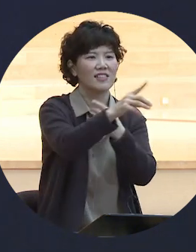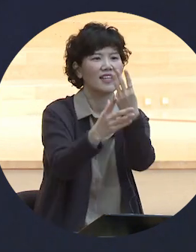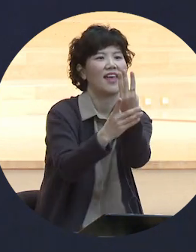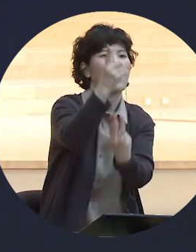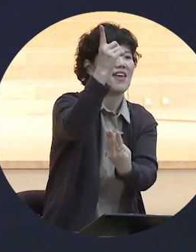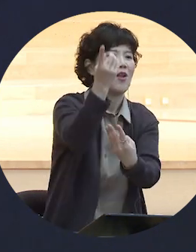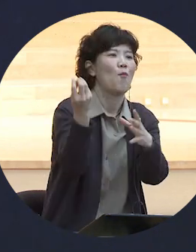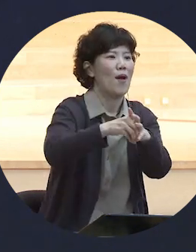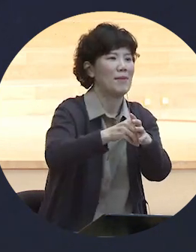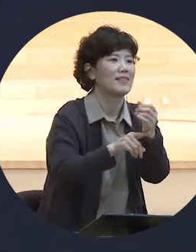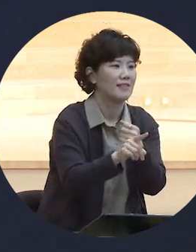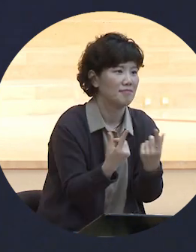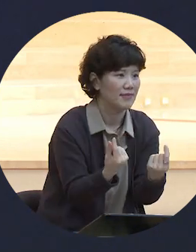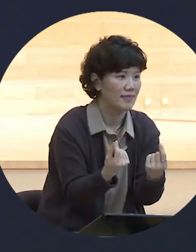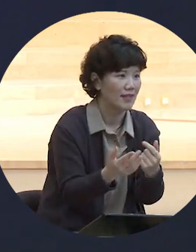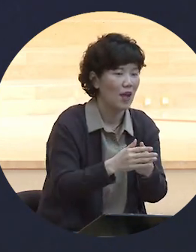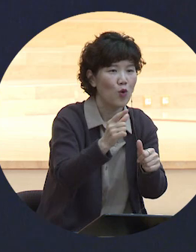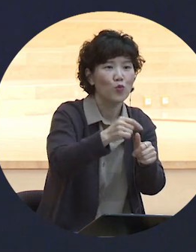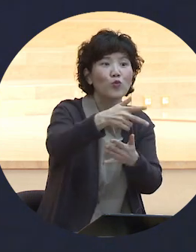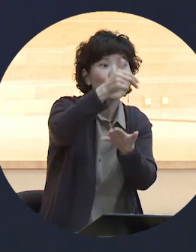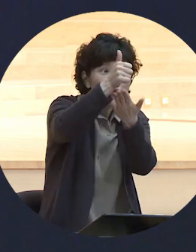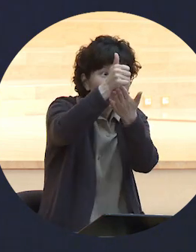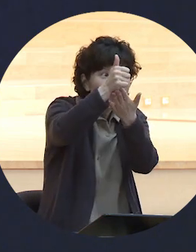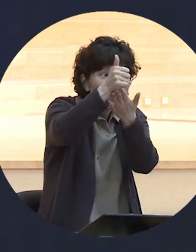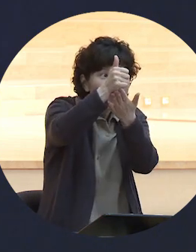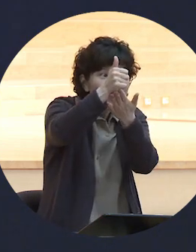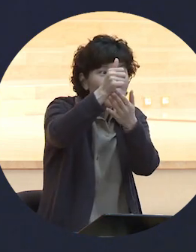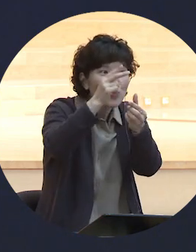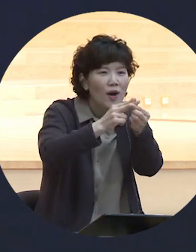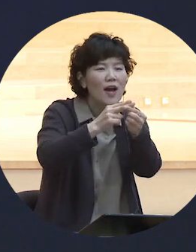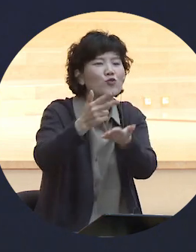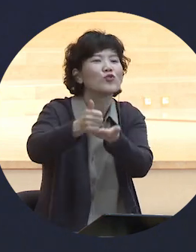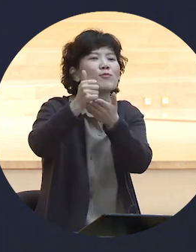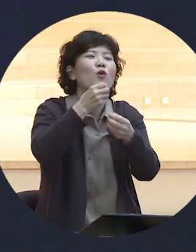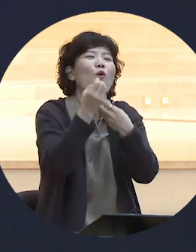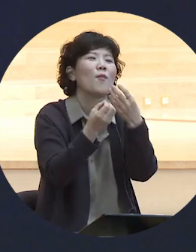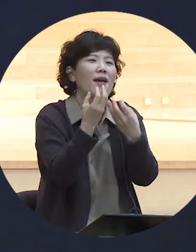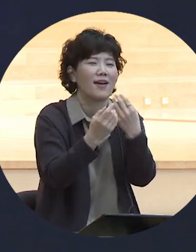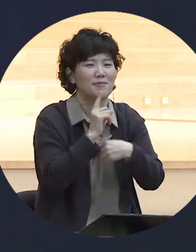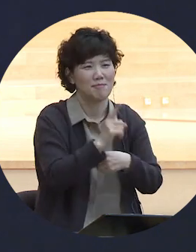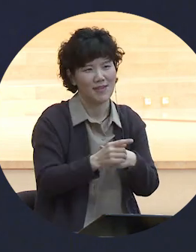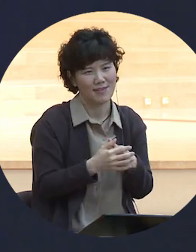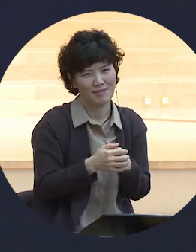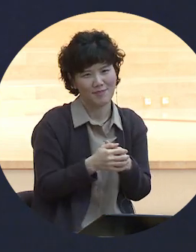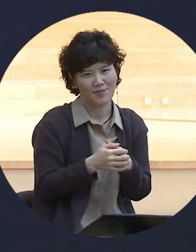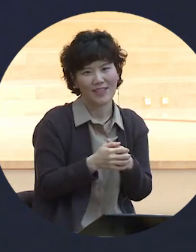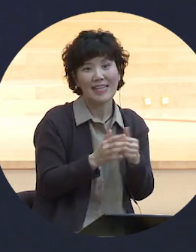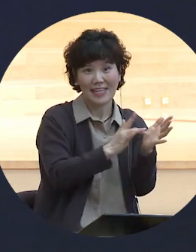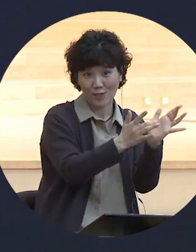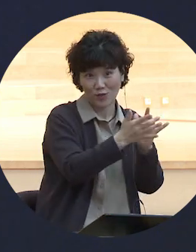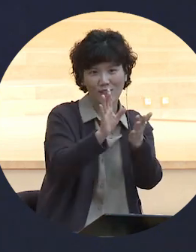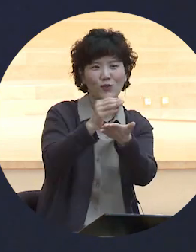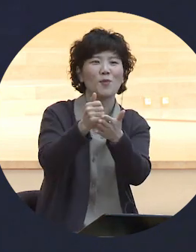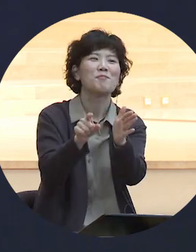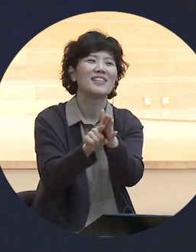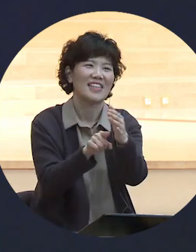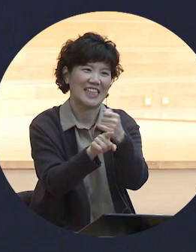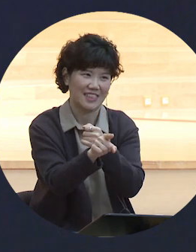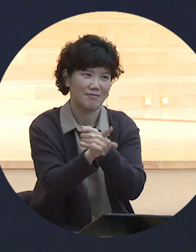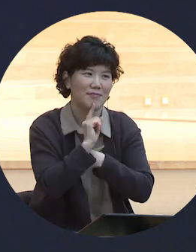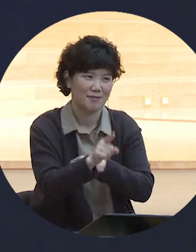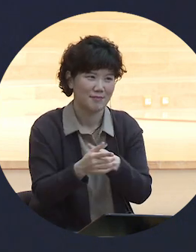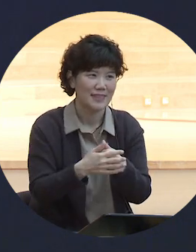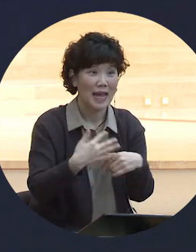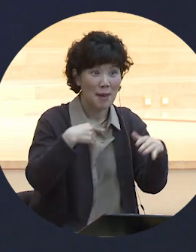아멘이십니까? 한마디로 말하면 구주와 주님으로 고백하는 거죠. 이게 예수를 그리스도로 믿는 거죠. 이렇게